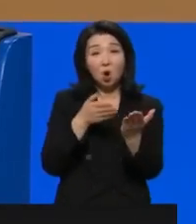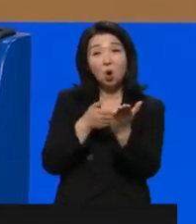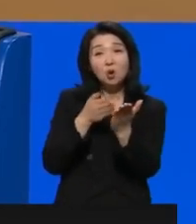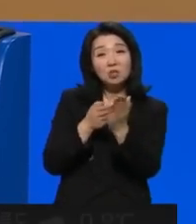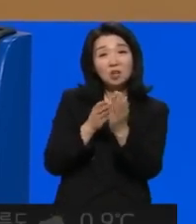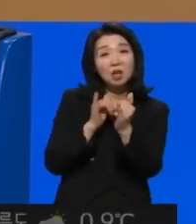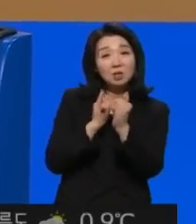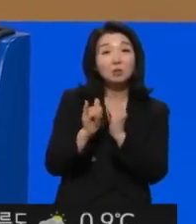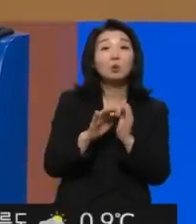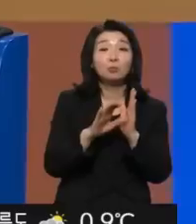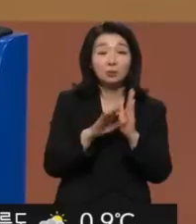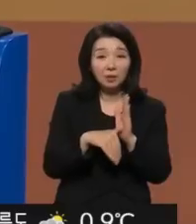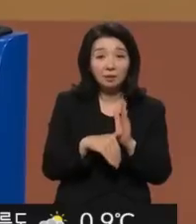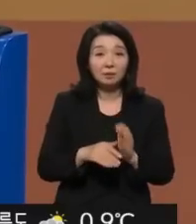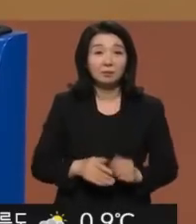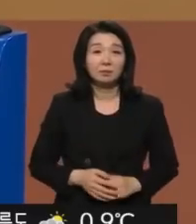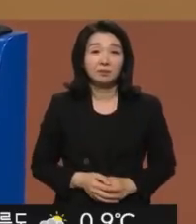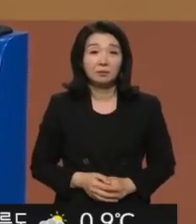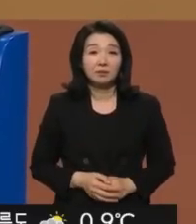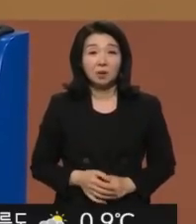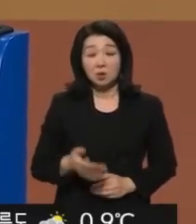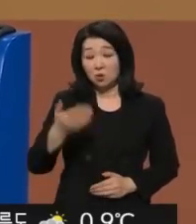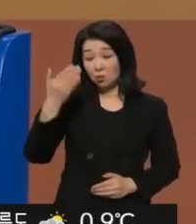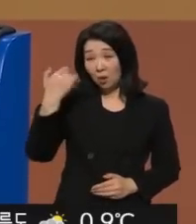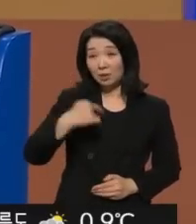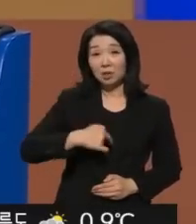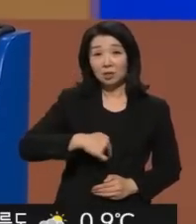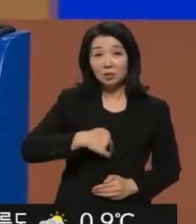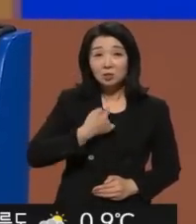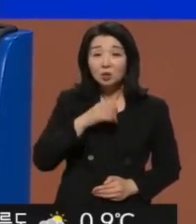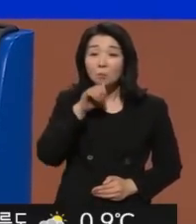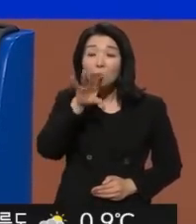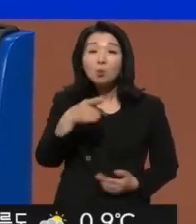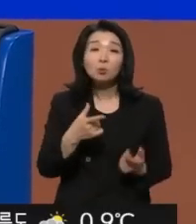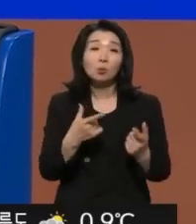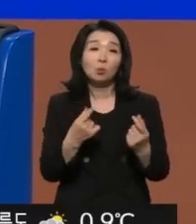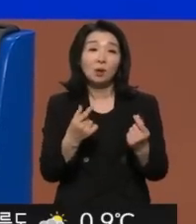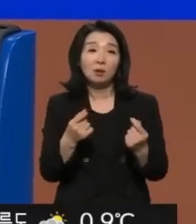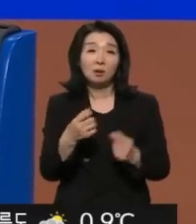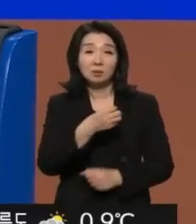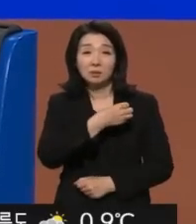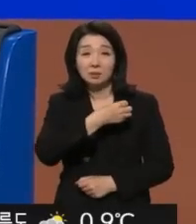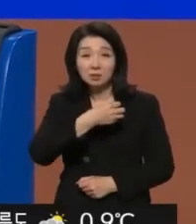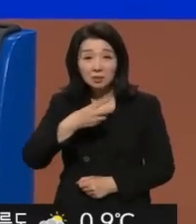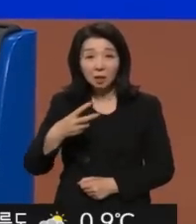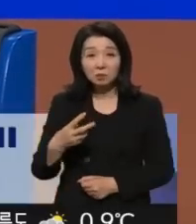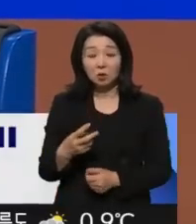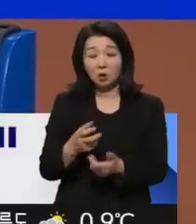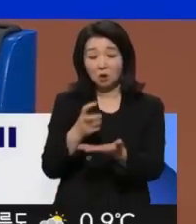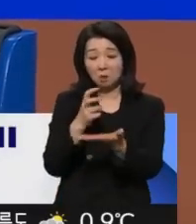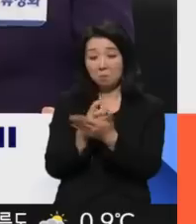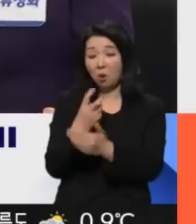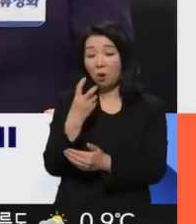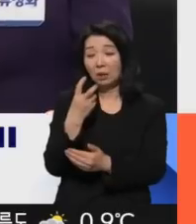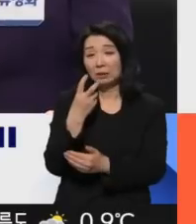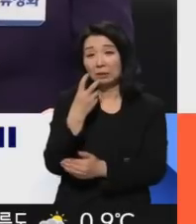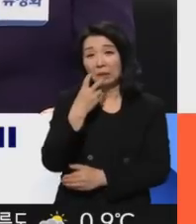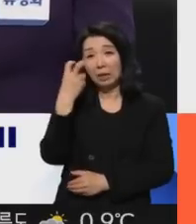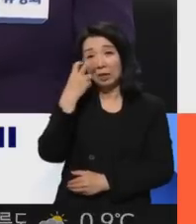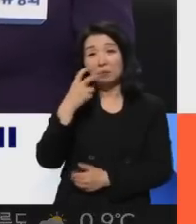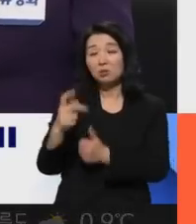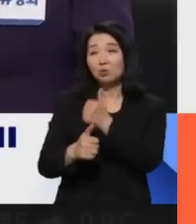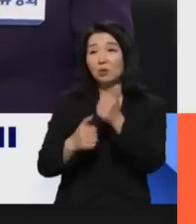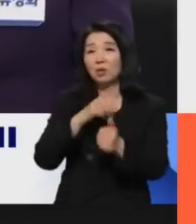전화 인터뷰를 했습니다. 거기에서 과거에 자신이 했던 폭로와 관련해서 삼성 준법 감시위원회에 여러 차례 민원을